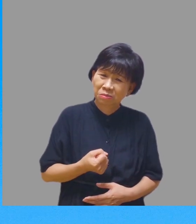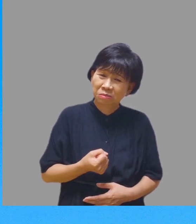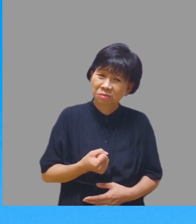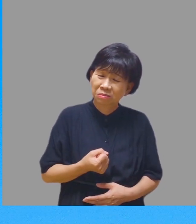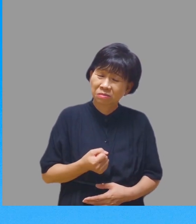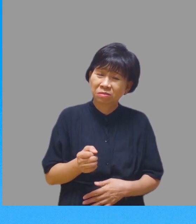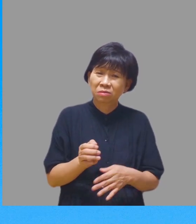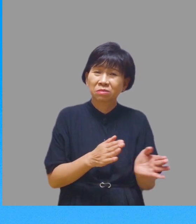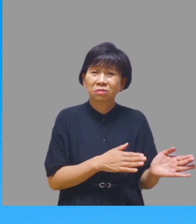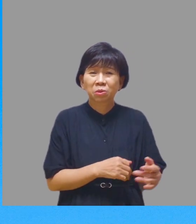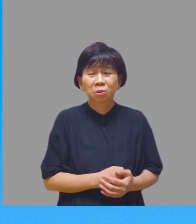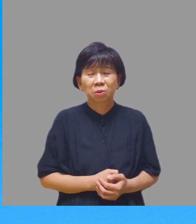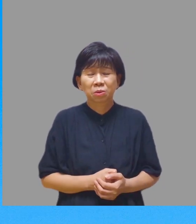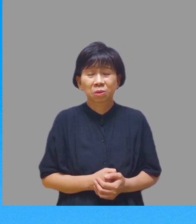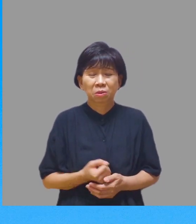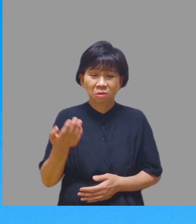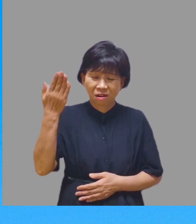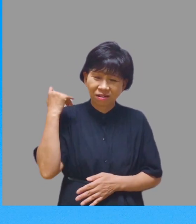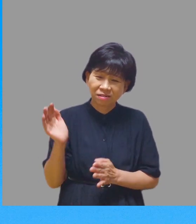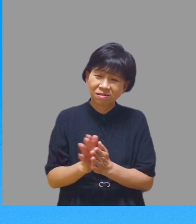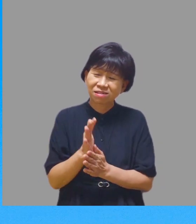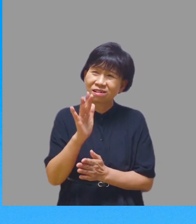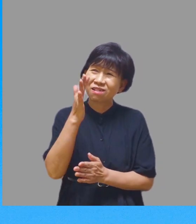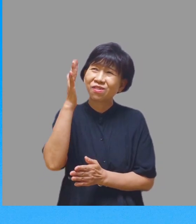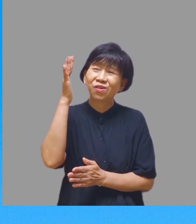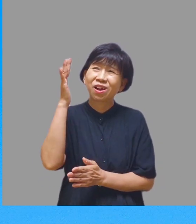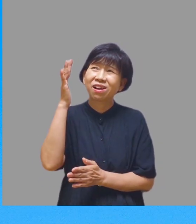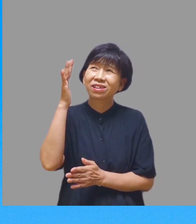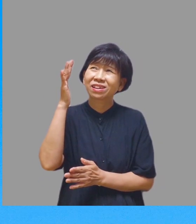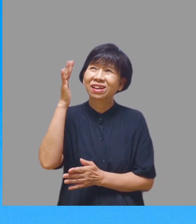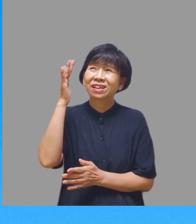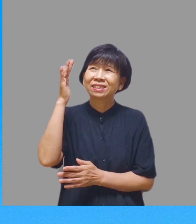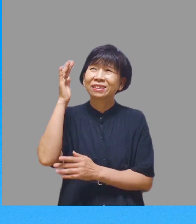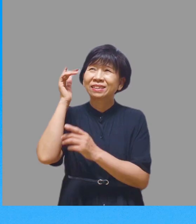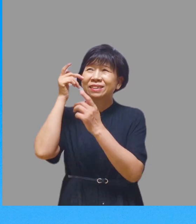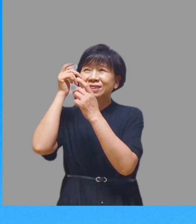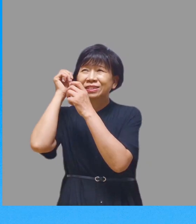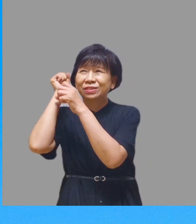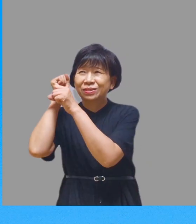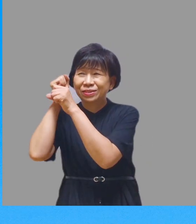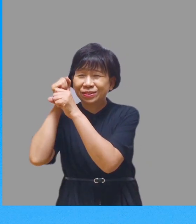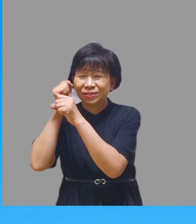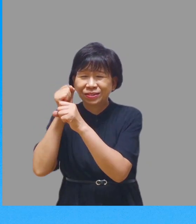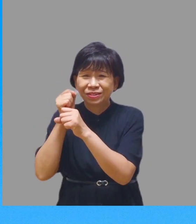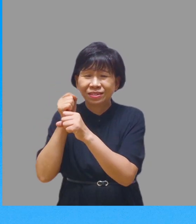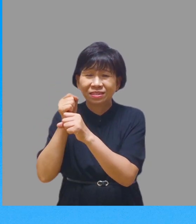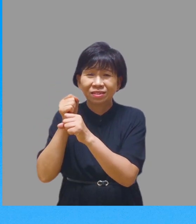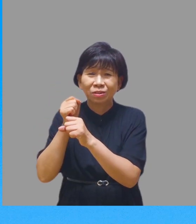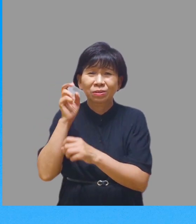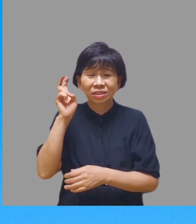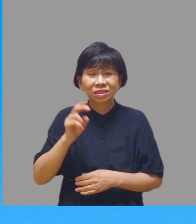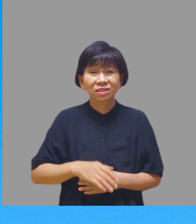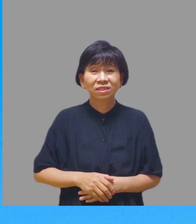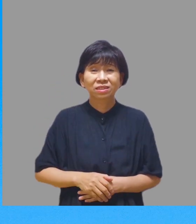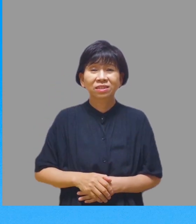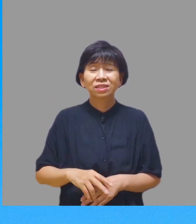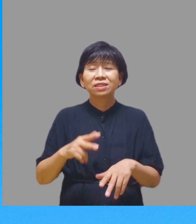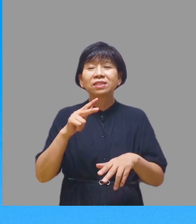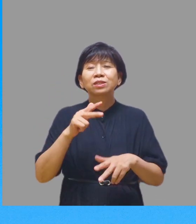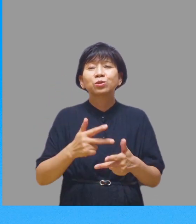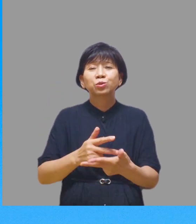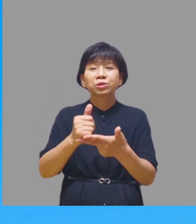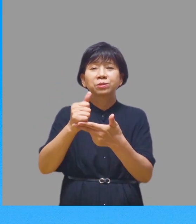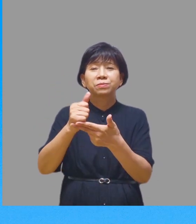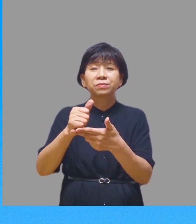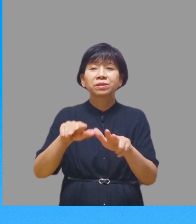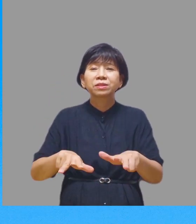아니면 과거의 영광에 아직도 도취되어서 머물러 있습니까? 주님은 오늘 우리에게 말씀하세요. 뒤에 있는